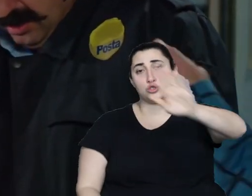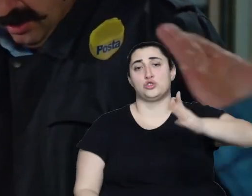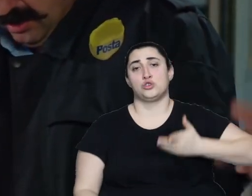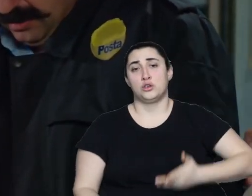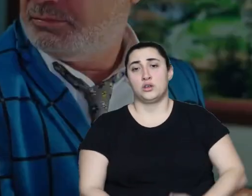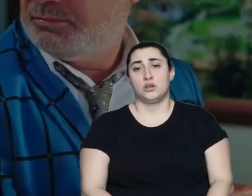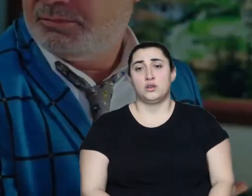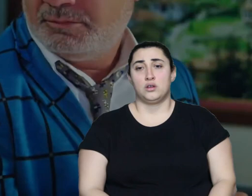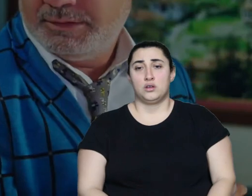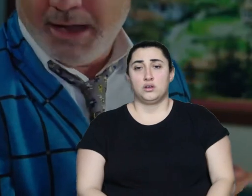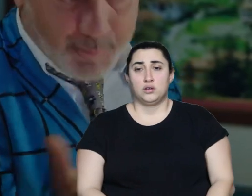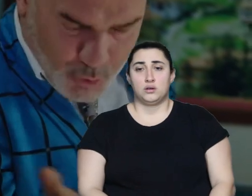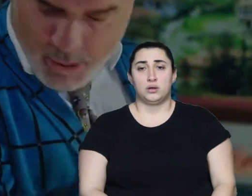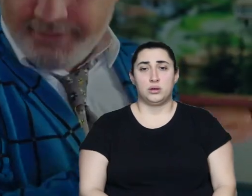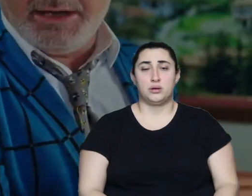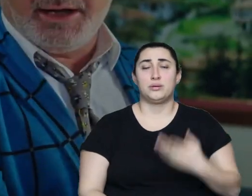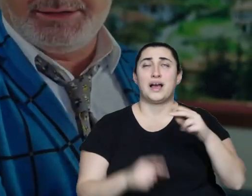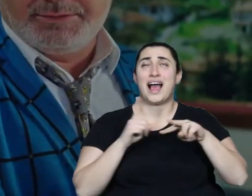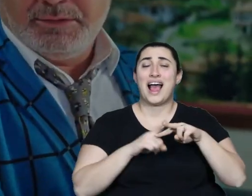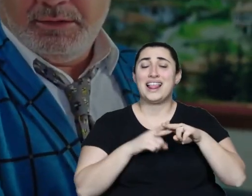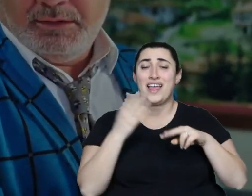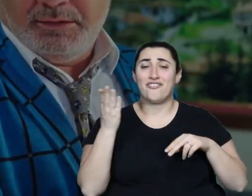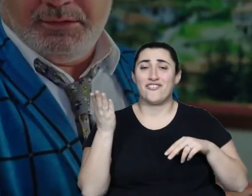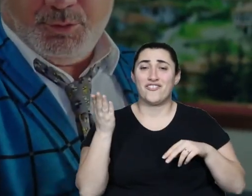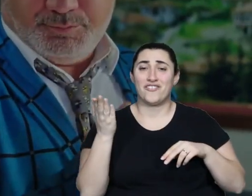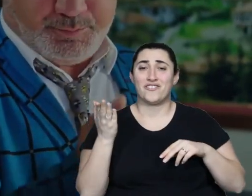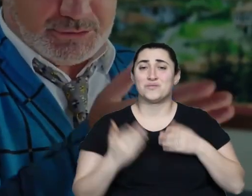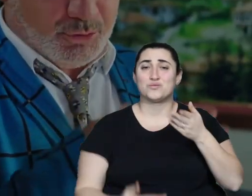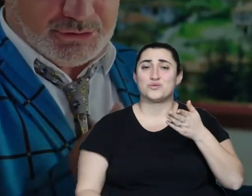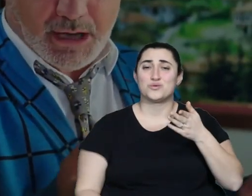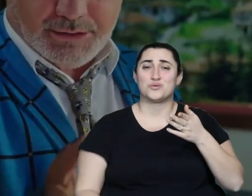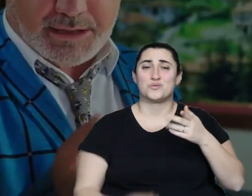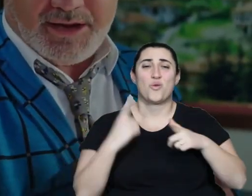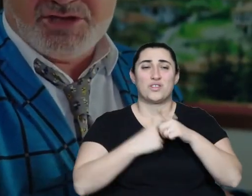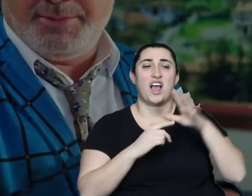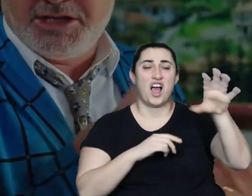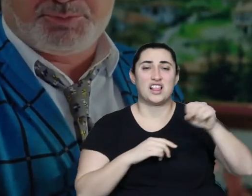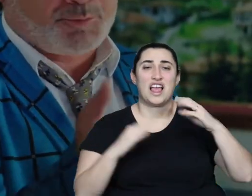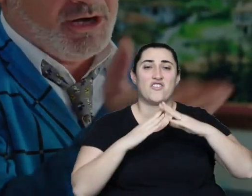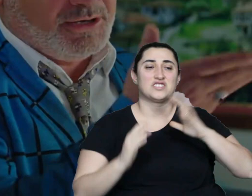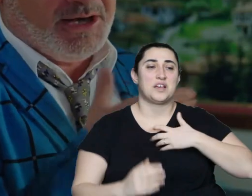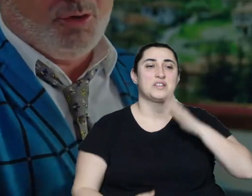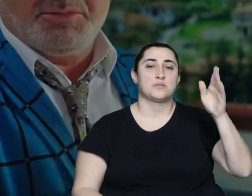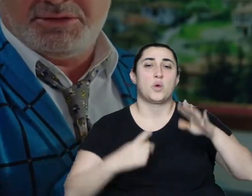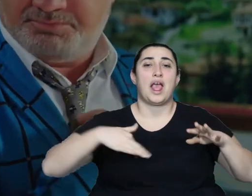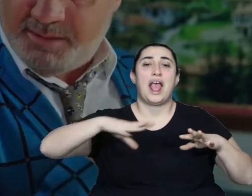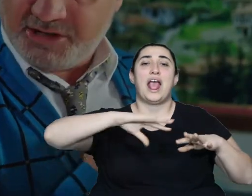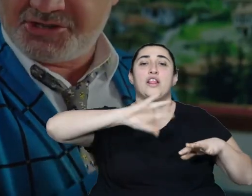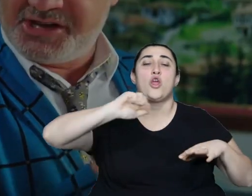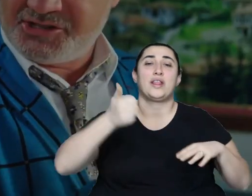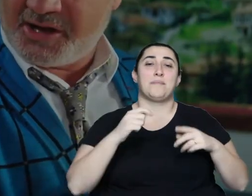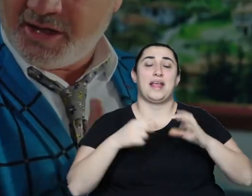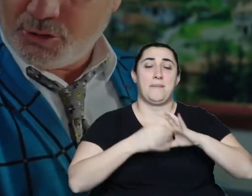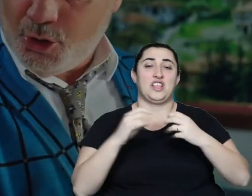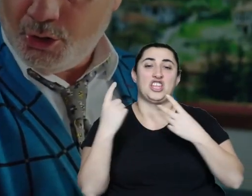ya. Ya bu Alev denen kadın bu pansiyonu işte alırken ev sahibine gitmiş, buraların en önemli